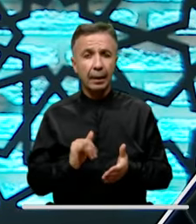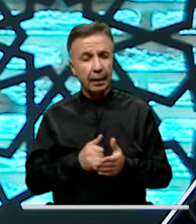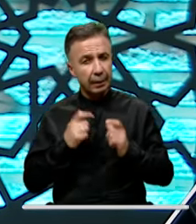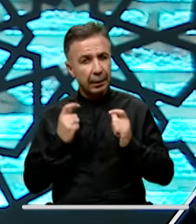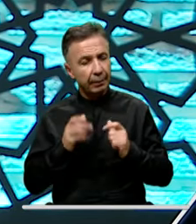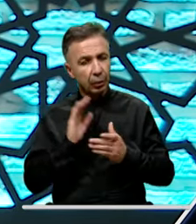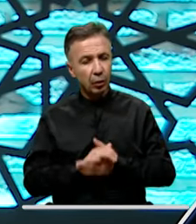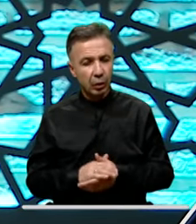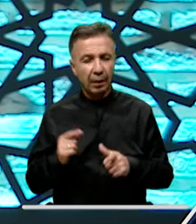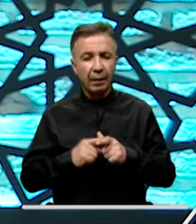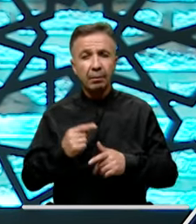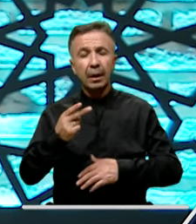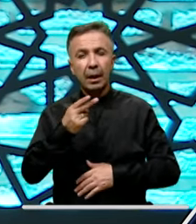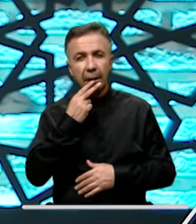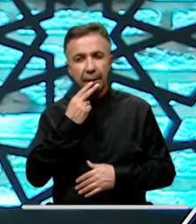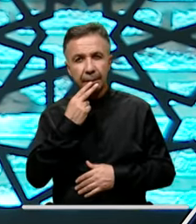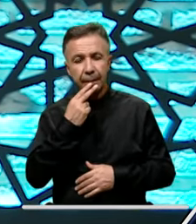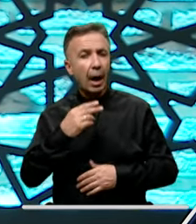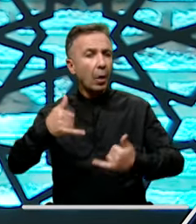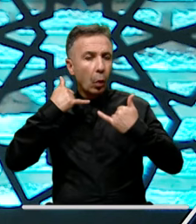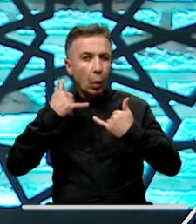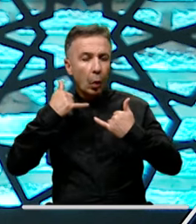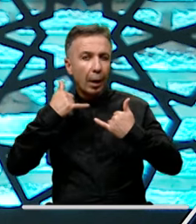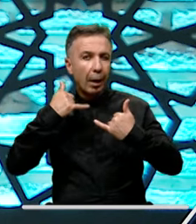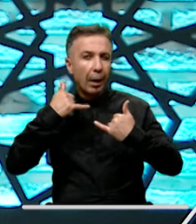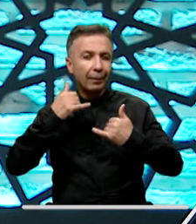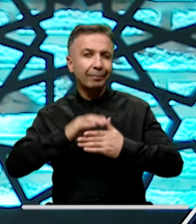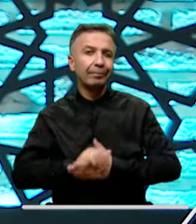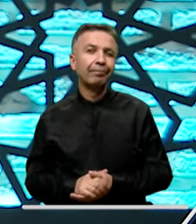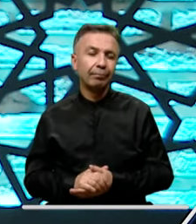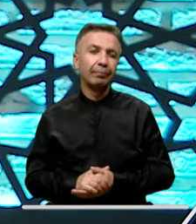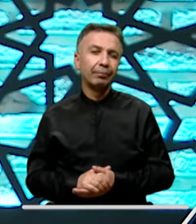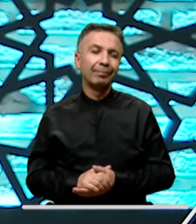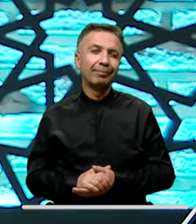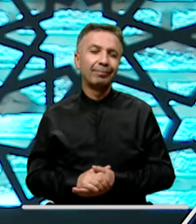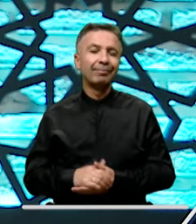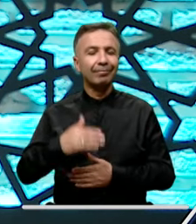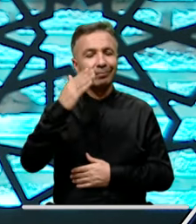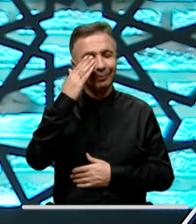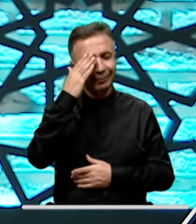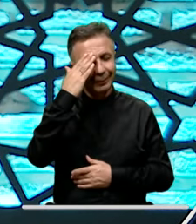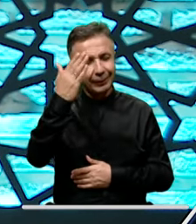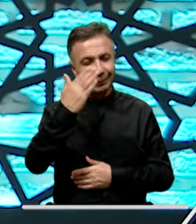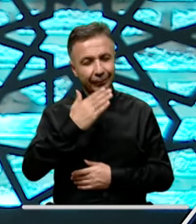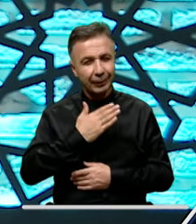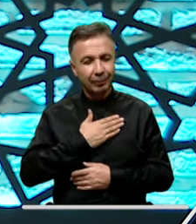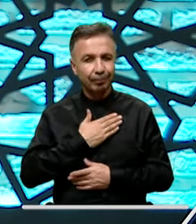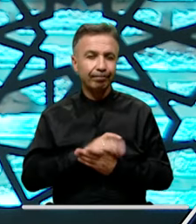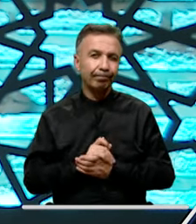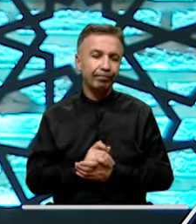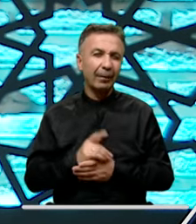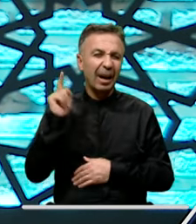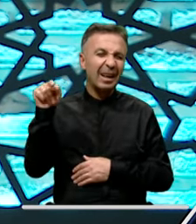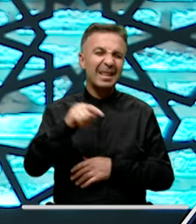gidiyoruz. Fatma Hanım hattımızda. Alo. Alo. Hoş geldiniz. Selamünaleyküm. Ve aleykümselam. Allah